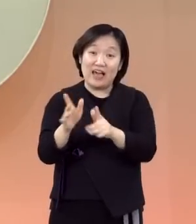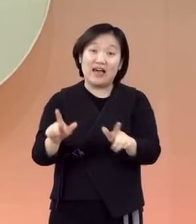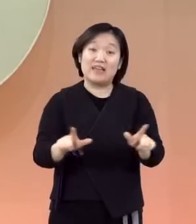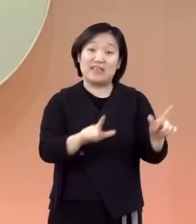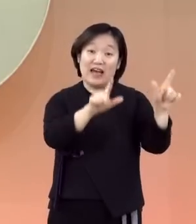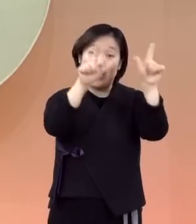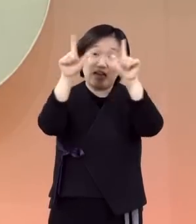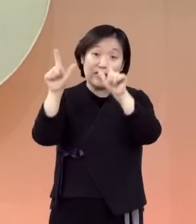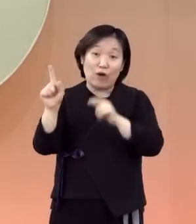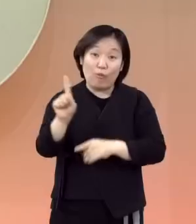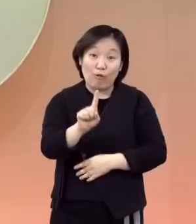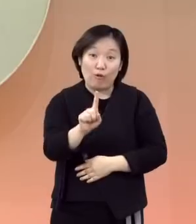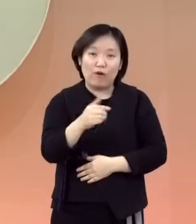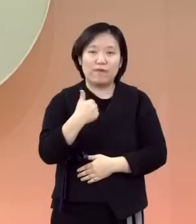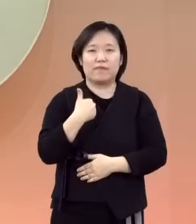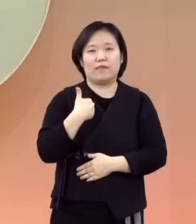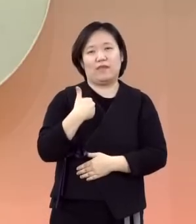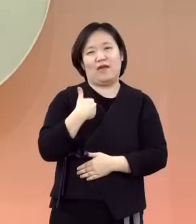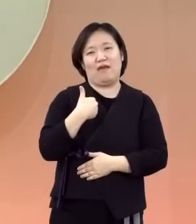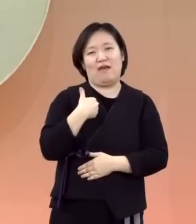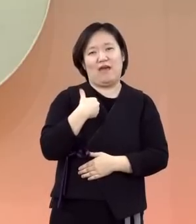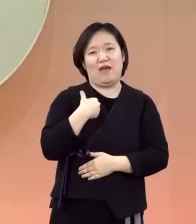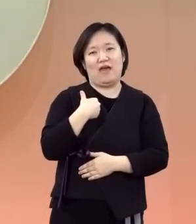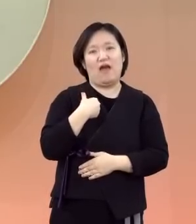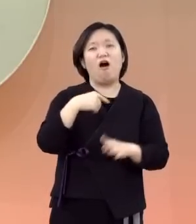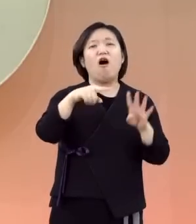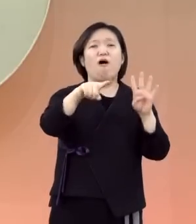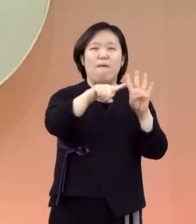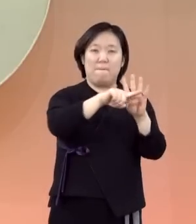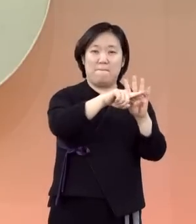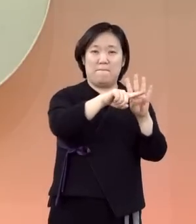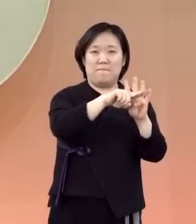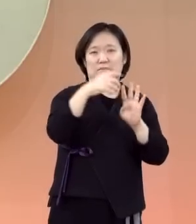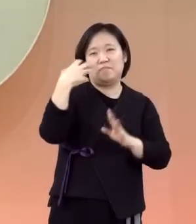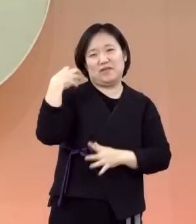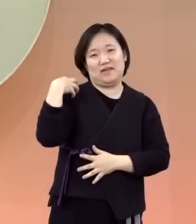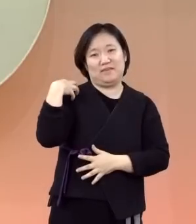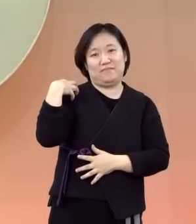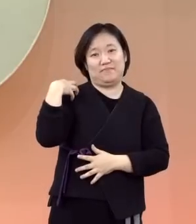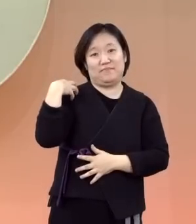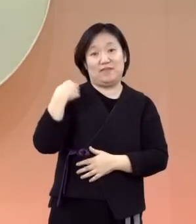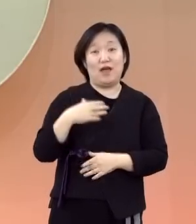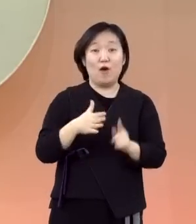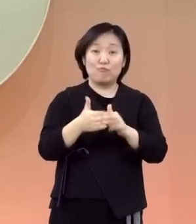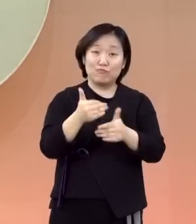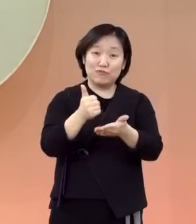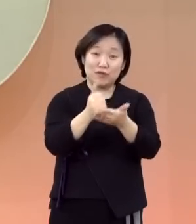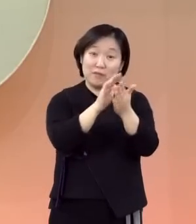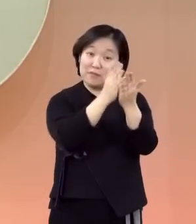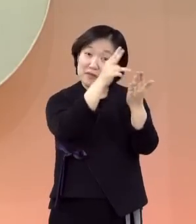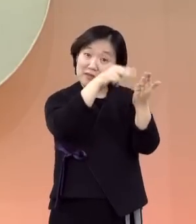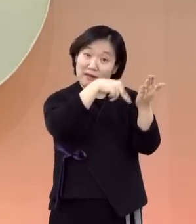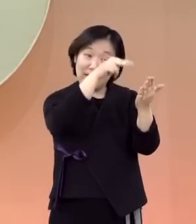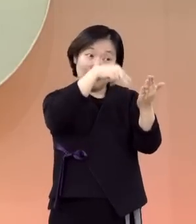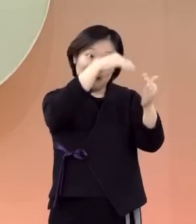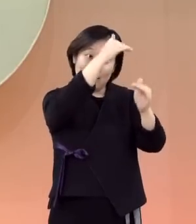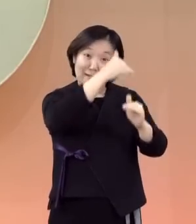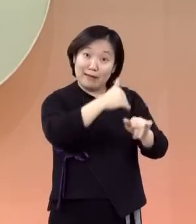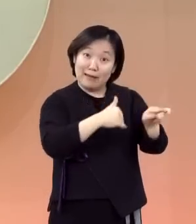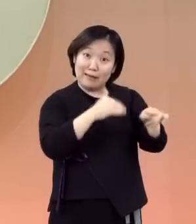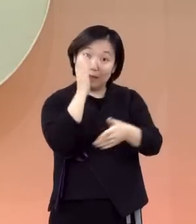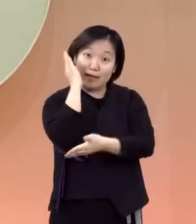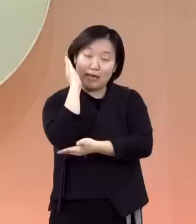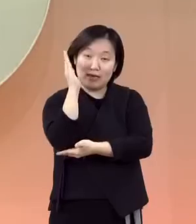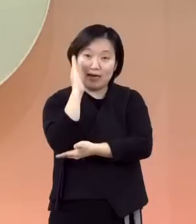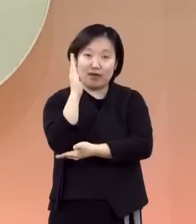삶은모두 우리가만들어낸업보의법칙에의해지배된다고합니다.부처님께서 경전에서거듭